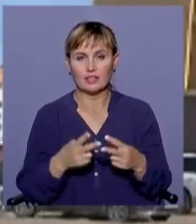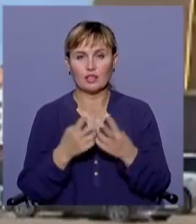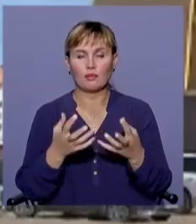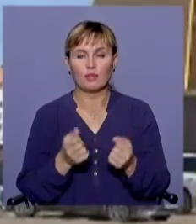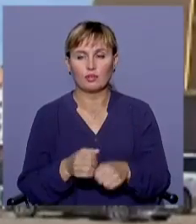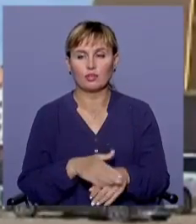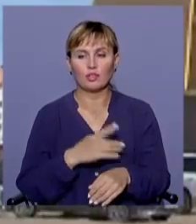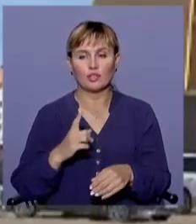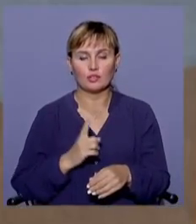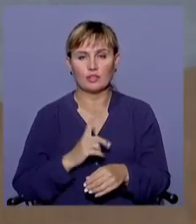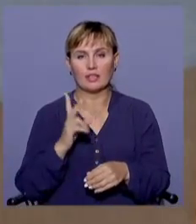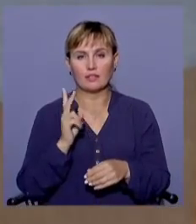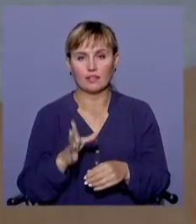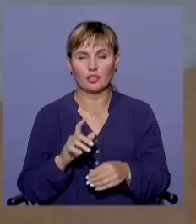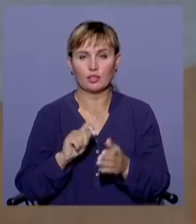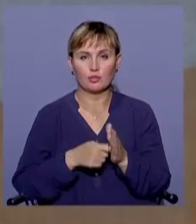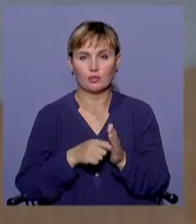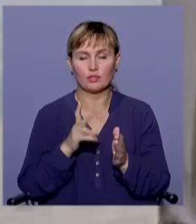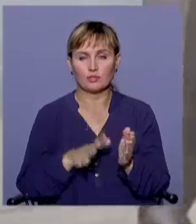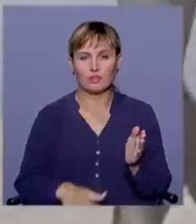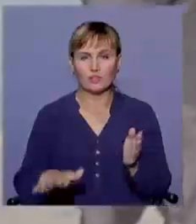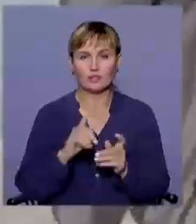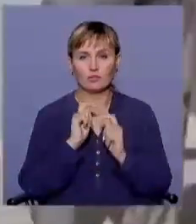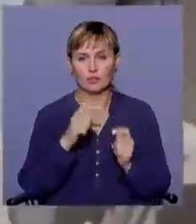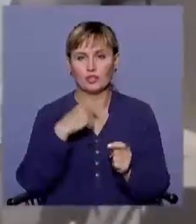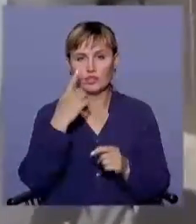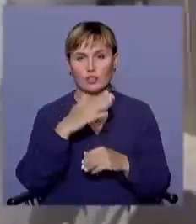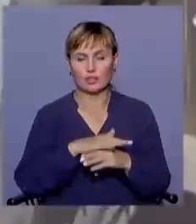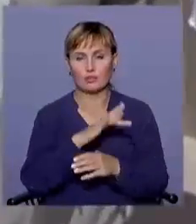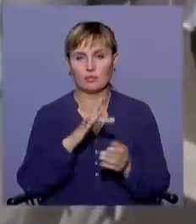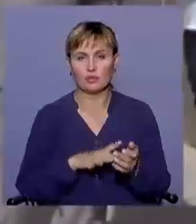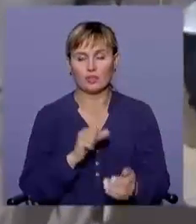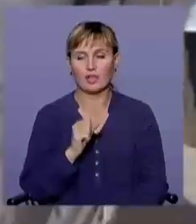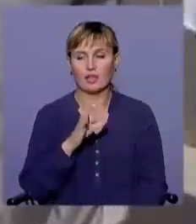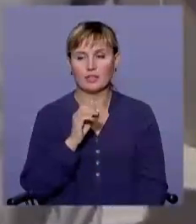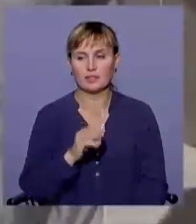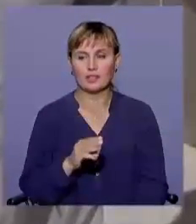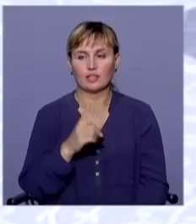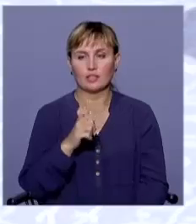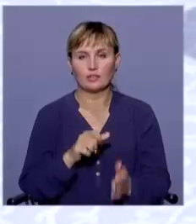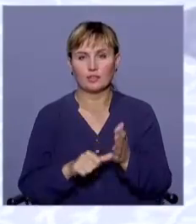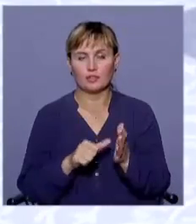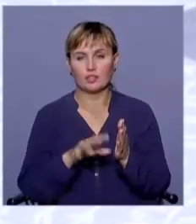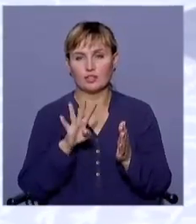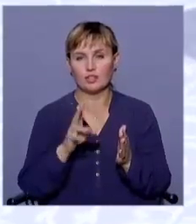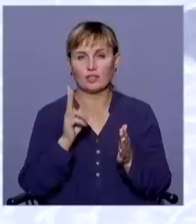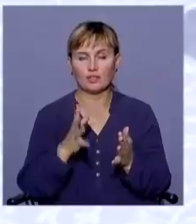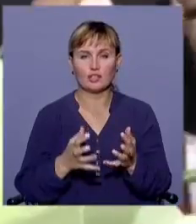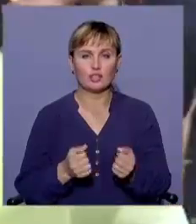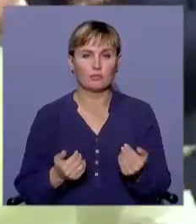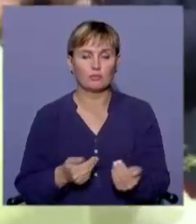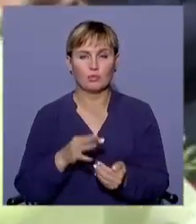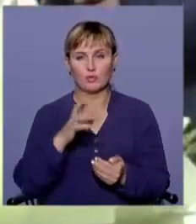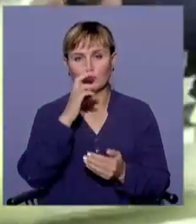получат долгожданные квартиры. Ключи от жилплощади вручил лично аким города Асет Исекешев. 164 квартиры жители получили